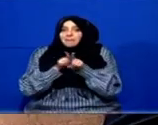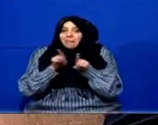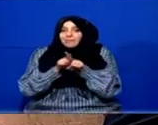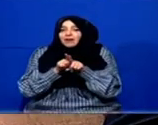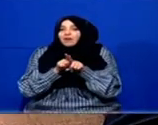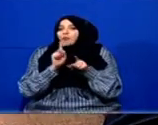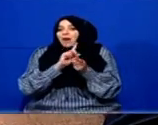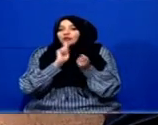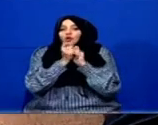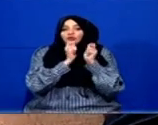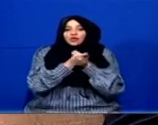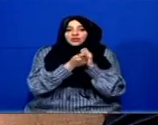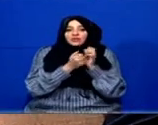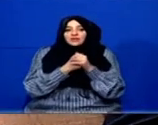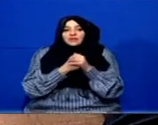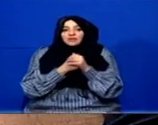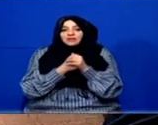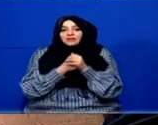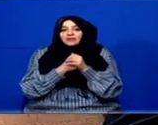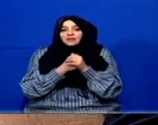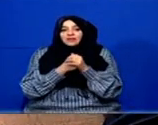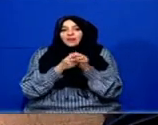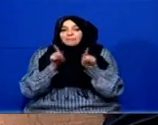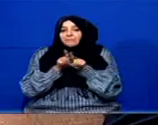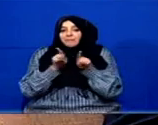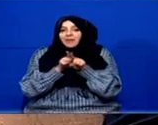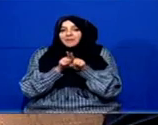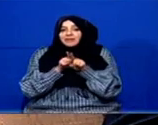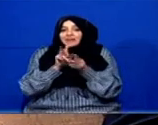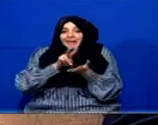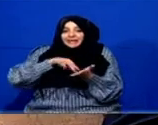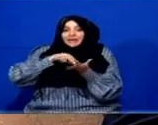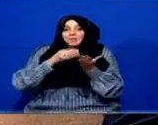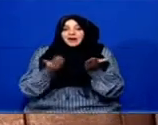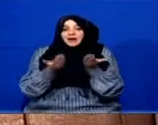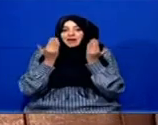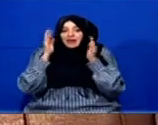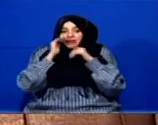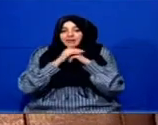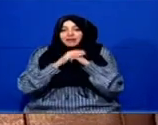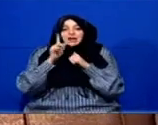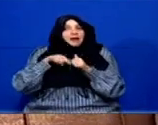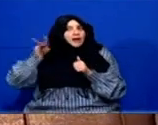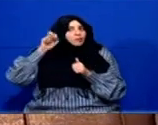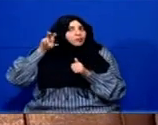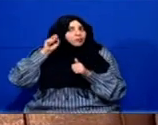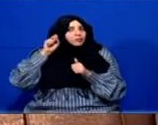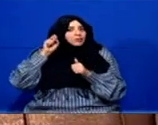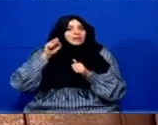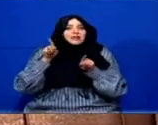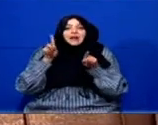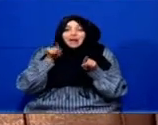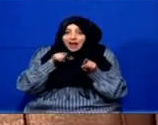وهناك تراجعيها في الصلوات يعني خاصه في قيام الليل وهناك من يحفظ السماء يحفظ هناك من